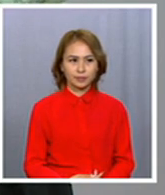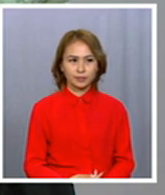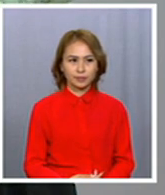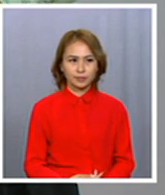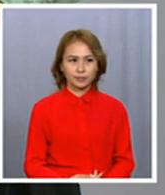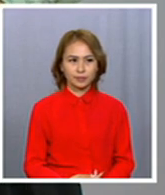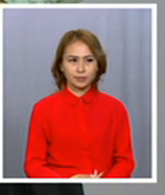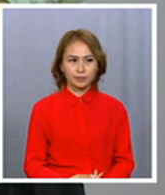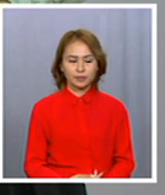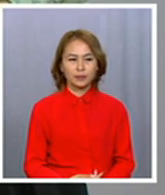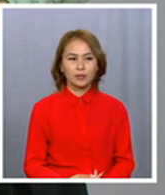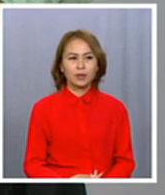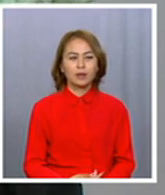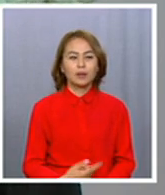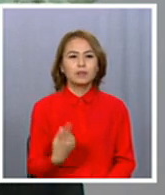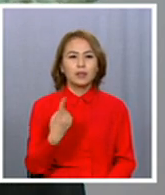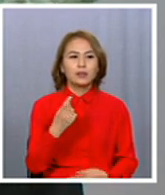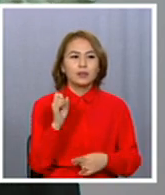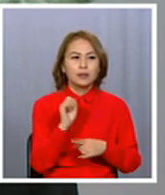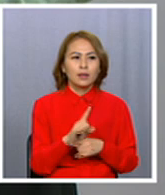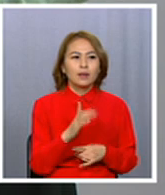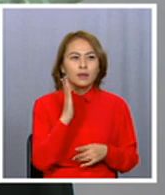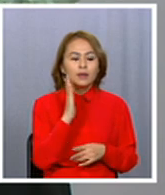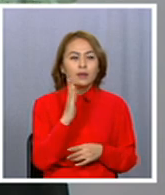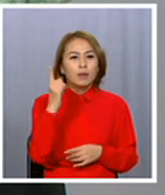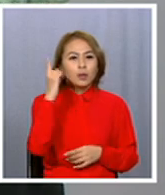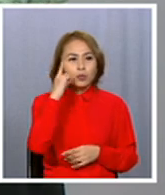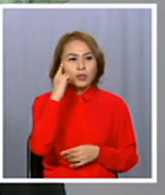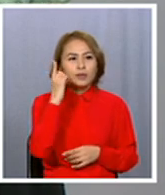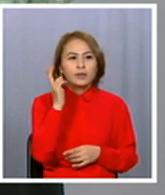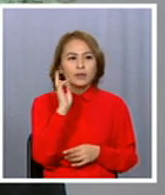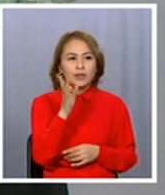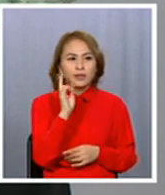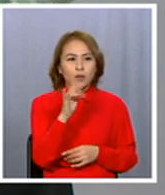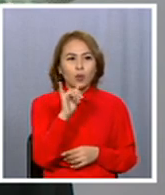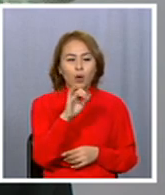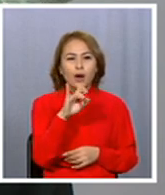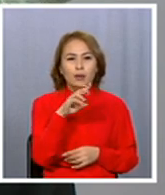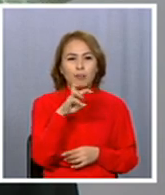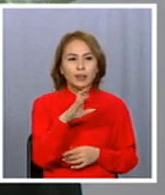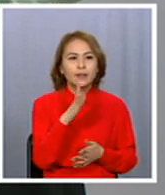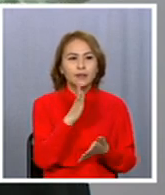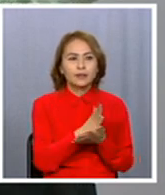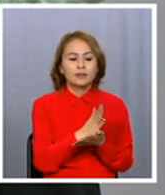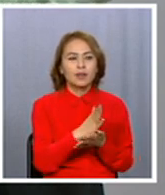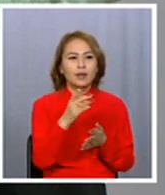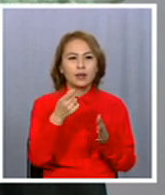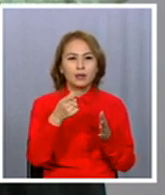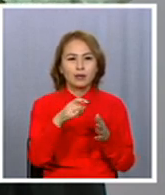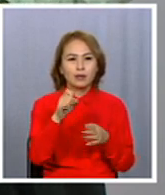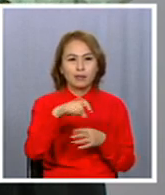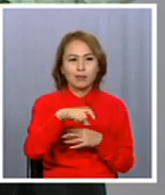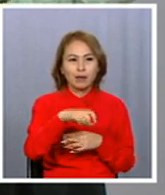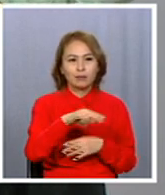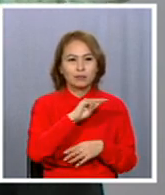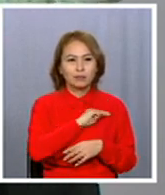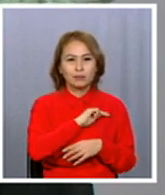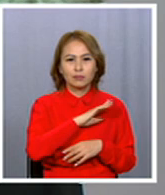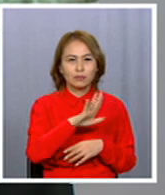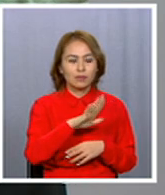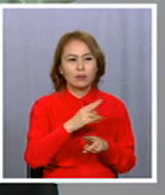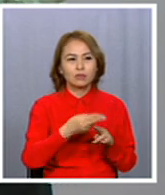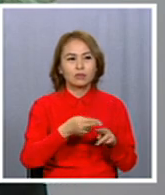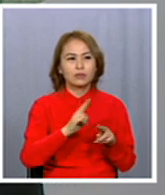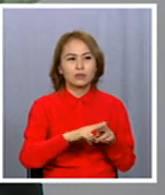А вот и первое задание. Подумайте, в квартире у Армана неисправен кран, из которого